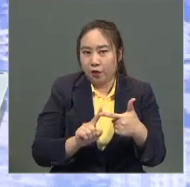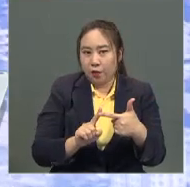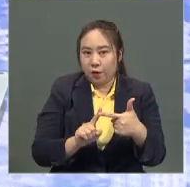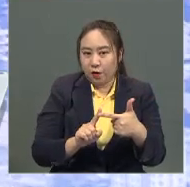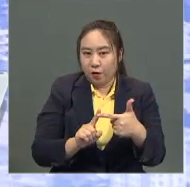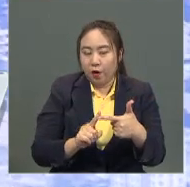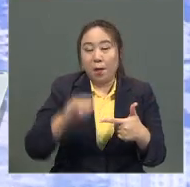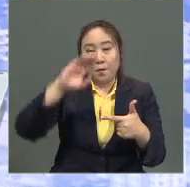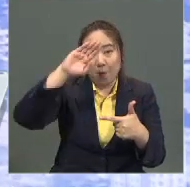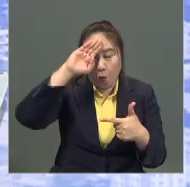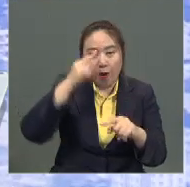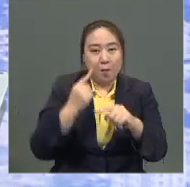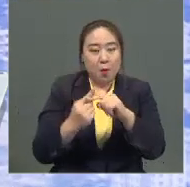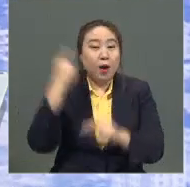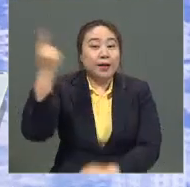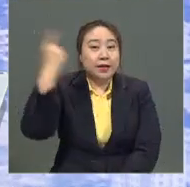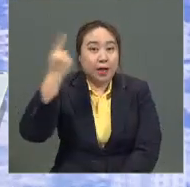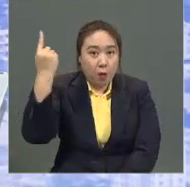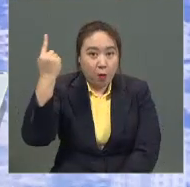ก็จะบวกป่วยบวก Tour